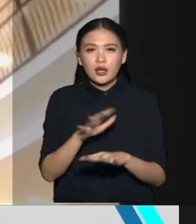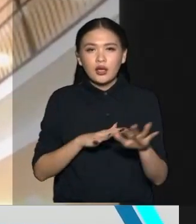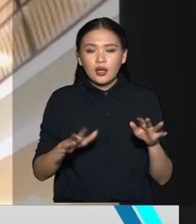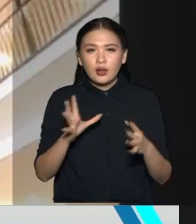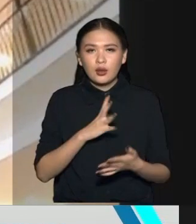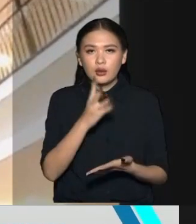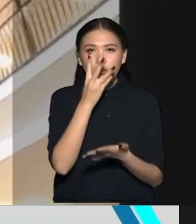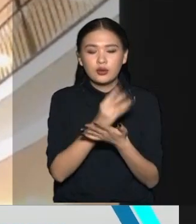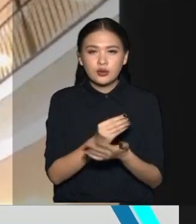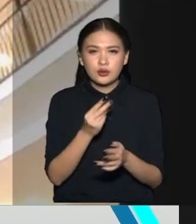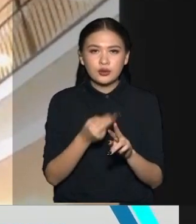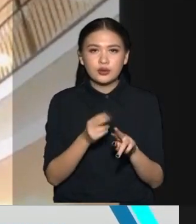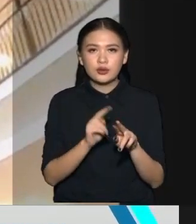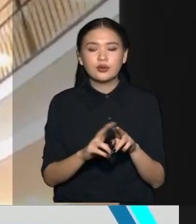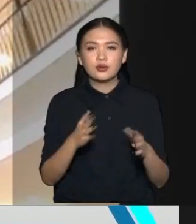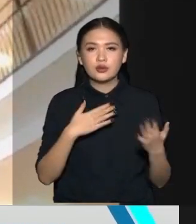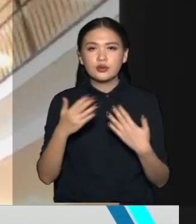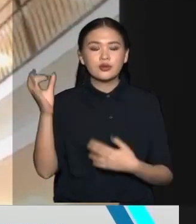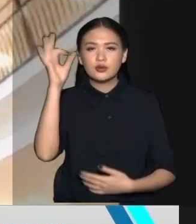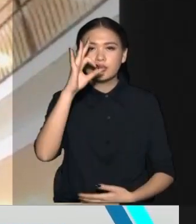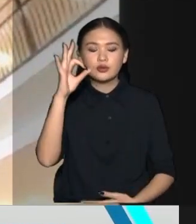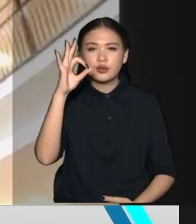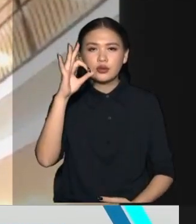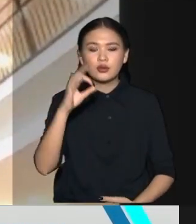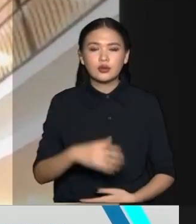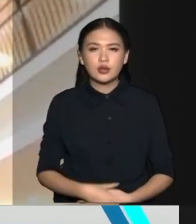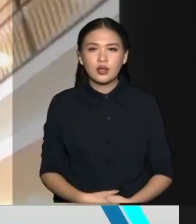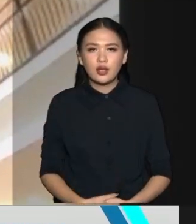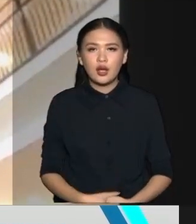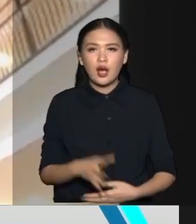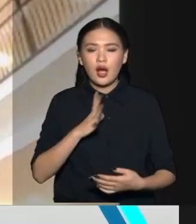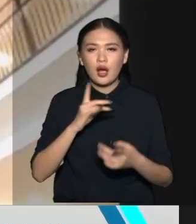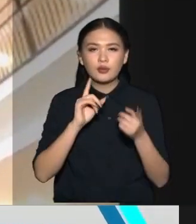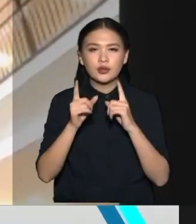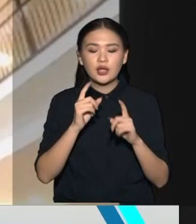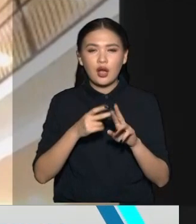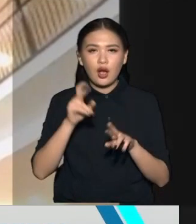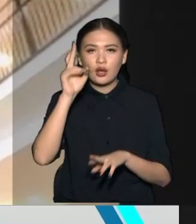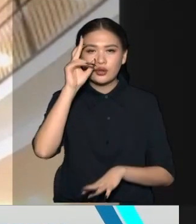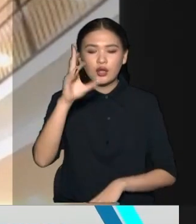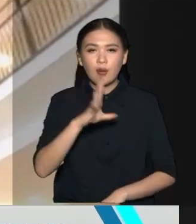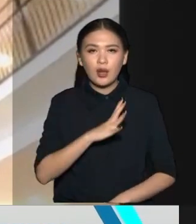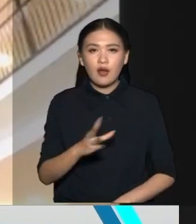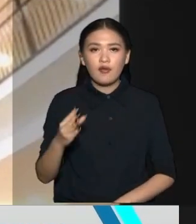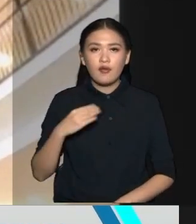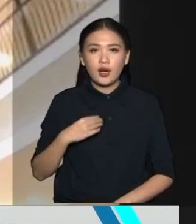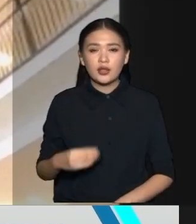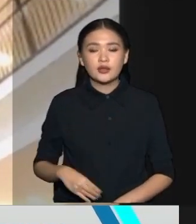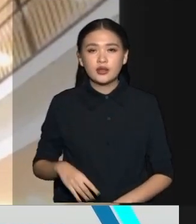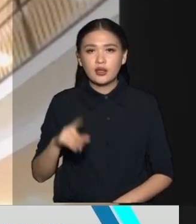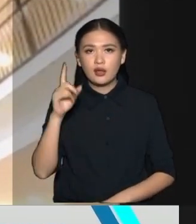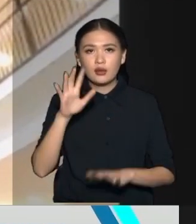кеңес дәуірінде осындай инциденттер кеңес мемлекетіне болды. Ал Францияда